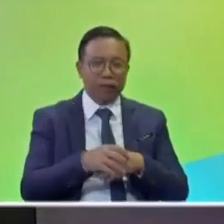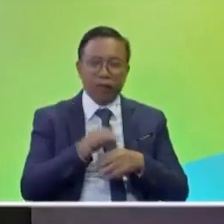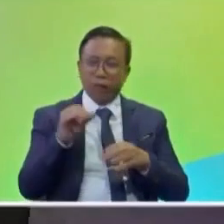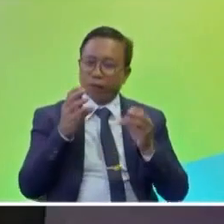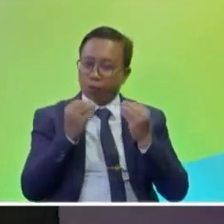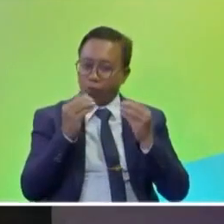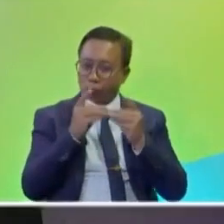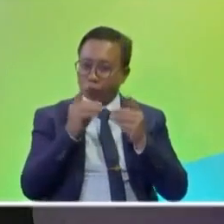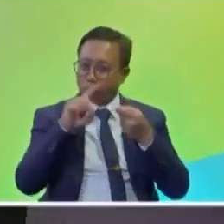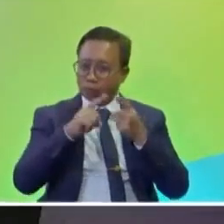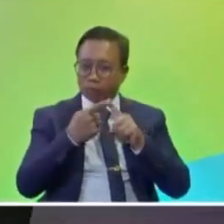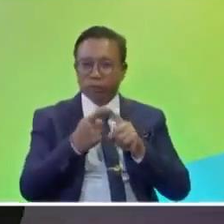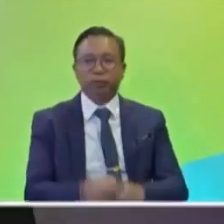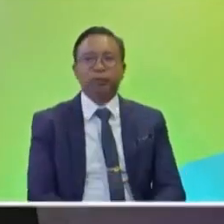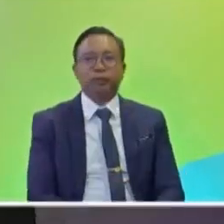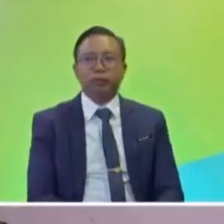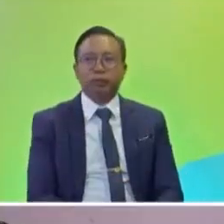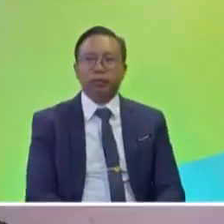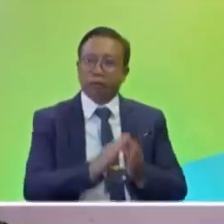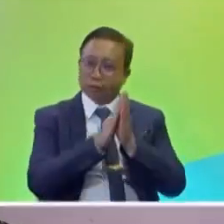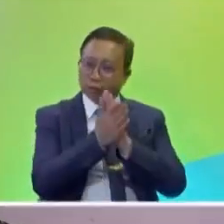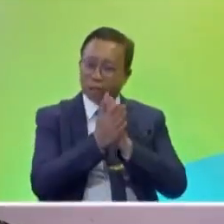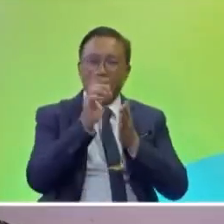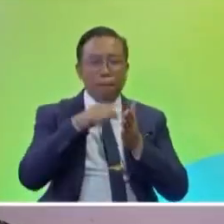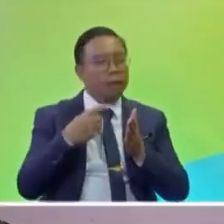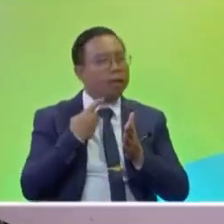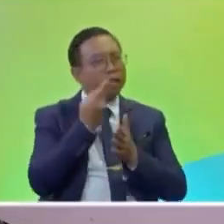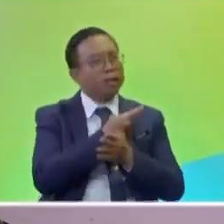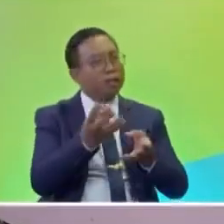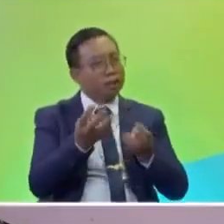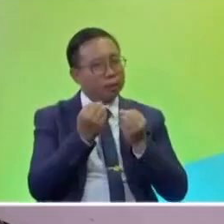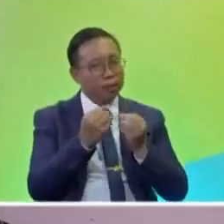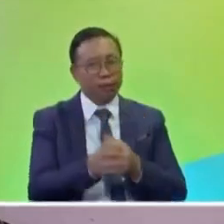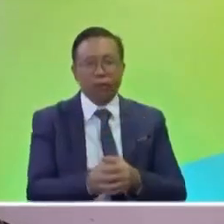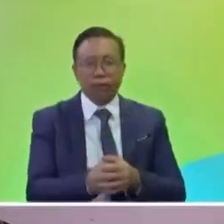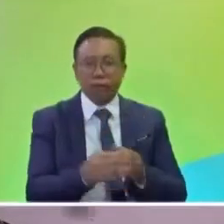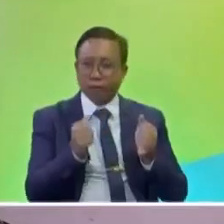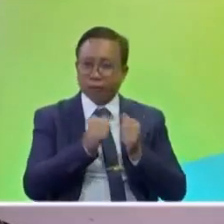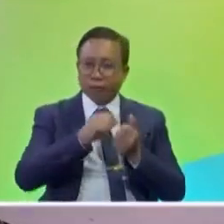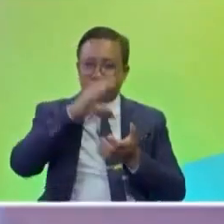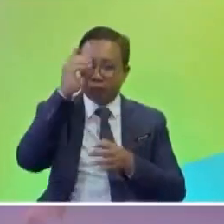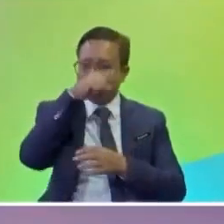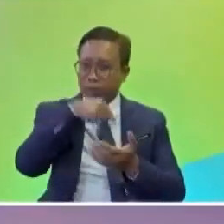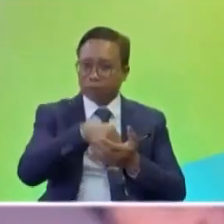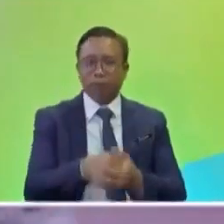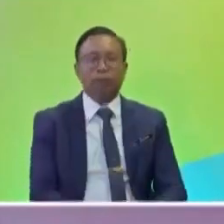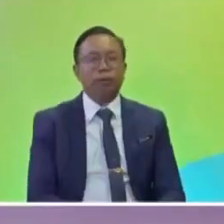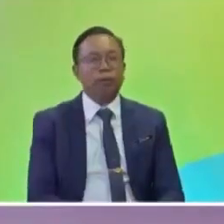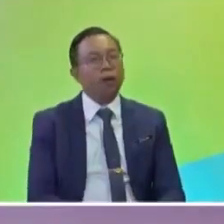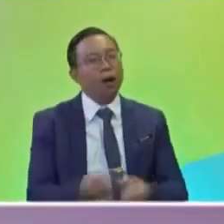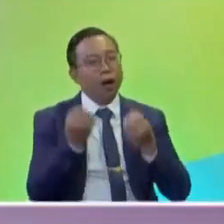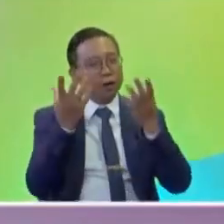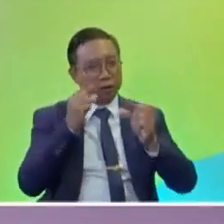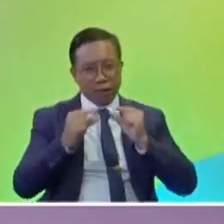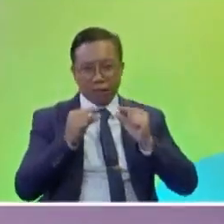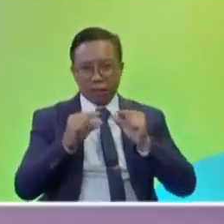jumpa kawan-kawan. Okey. Jadi, apa yang kita dapat hari ni? Abang Din dapat apa dengan cikgu belajar hari ni? Banyak